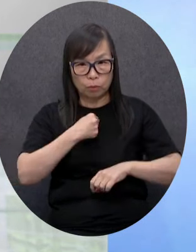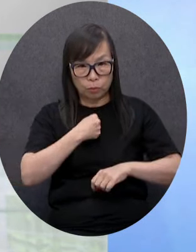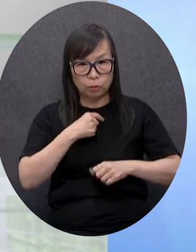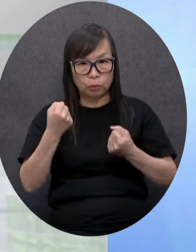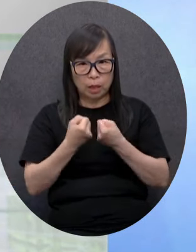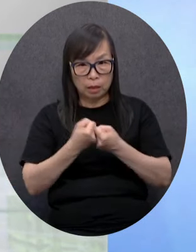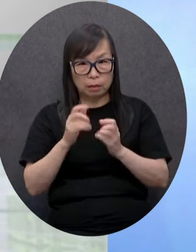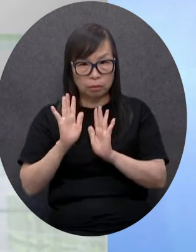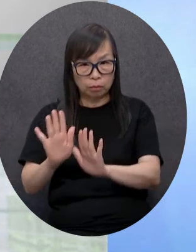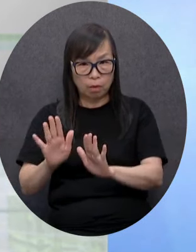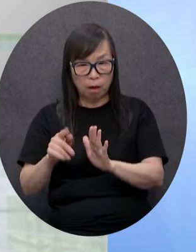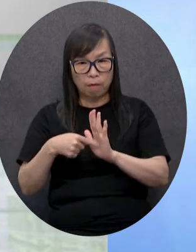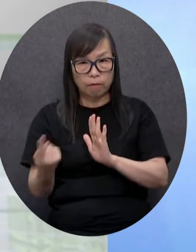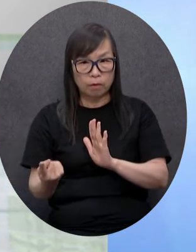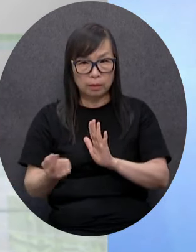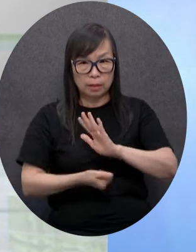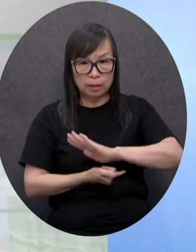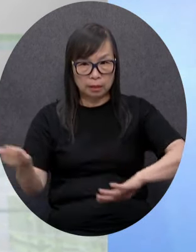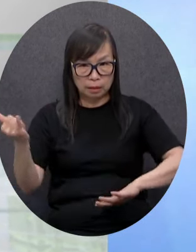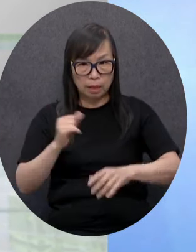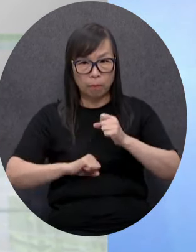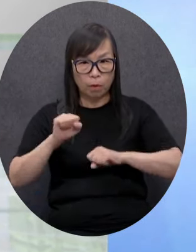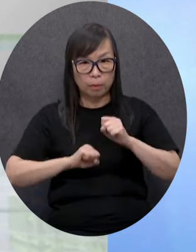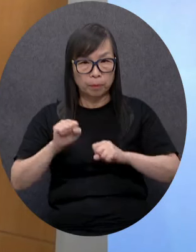击、阻吓和防止这些潜逃行为。